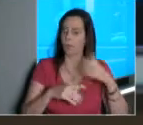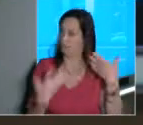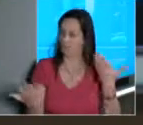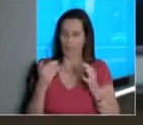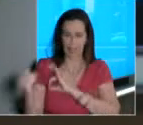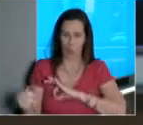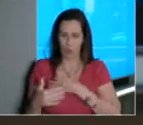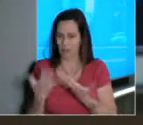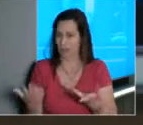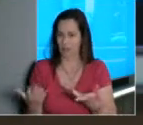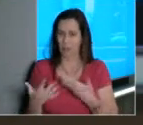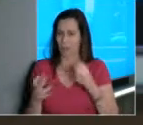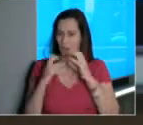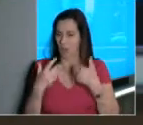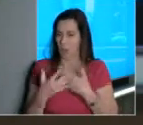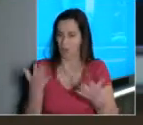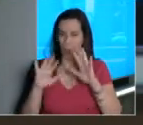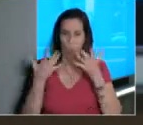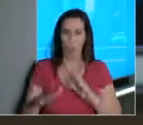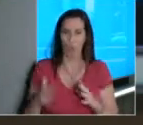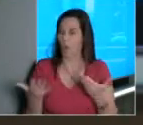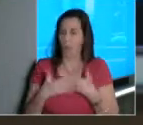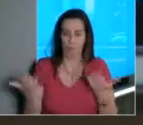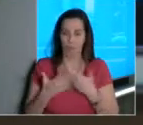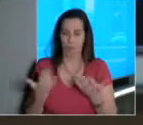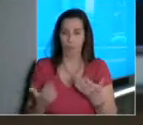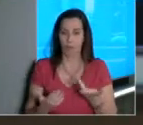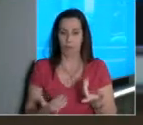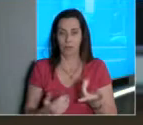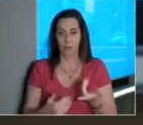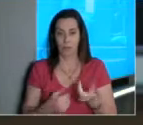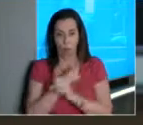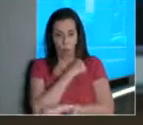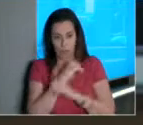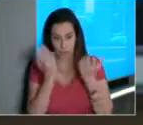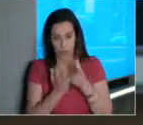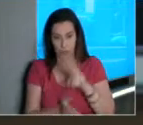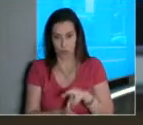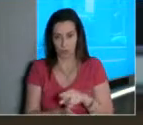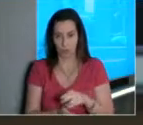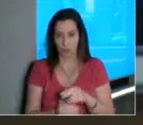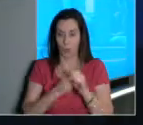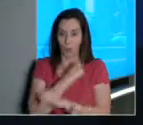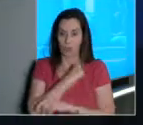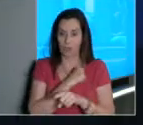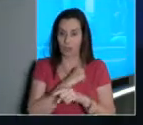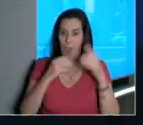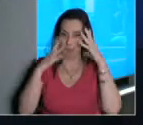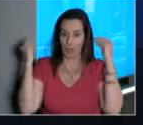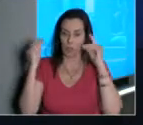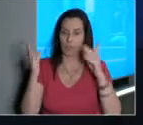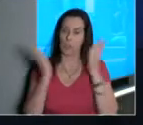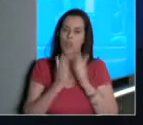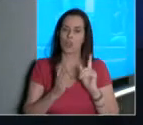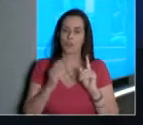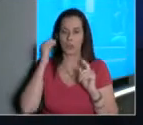מספיק... לא היה דבר כזה תקשורת, לא היה דבר כזה אומנות, שאני לומד עכשיו... אוניברסיטה באילת יש? אוניברסיטה זה... מבן גוריון בבאר שבע זה מין